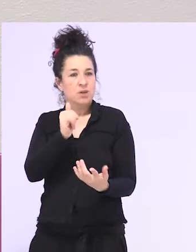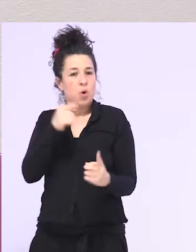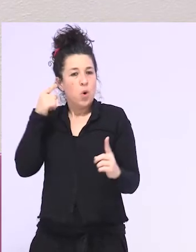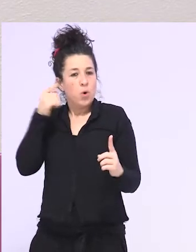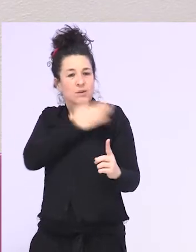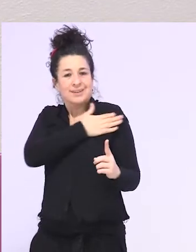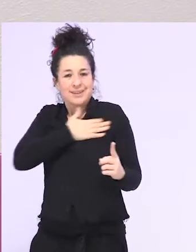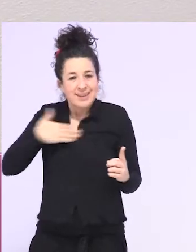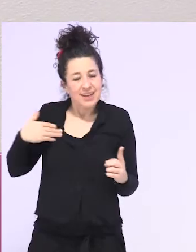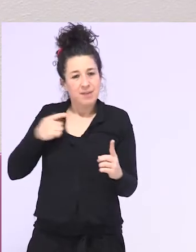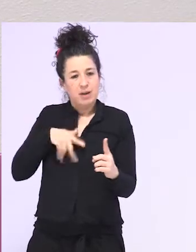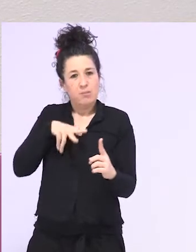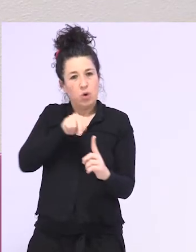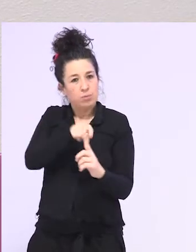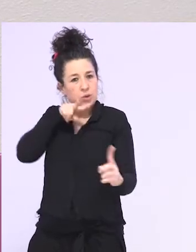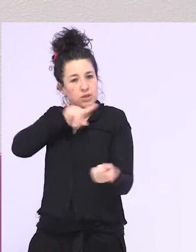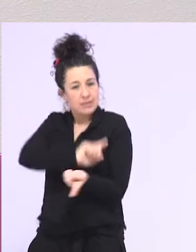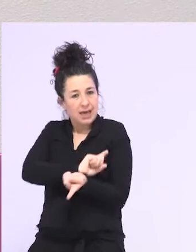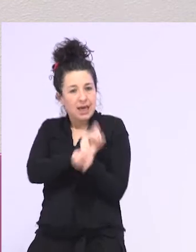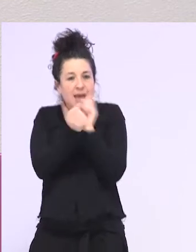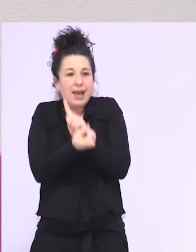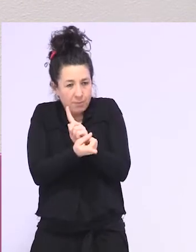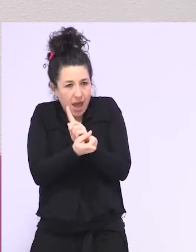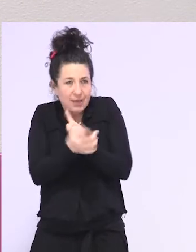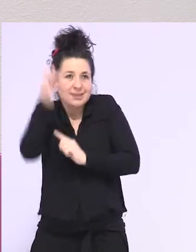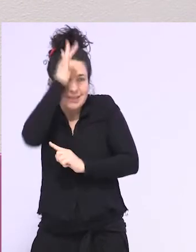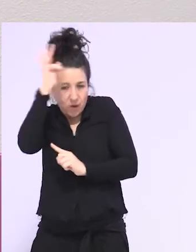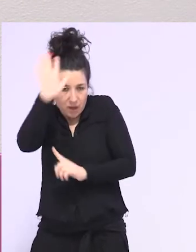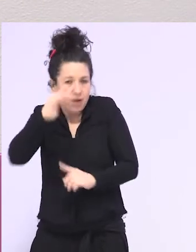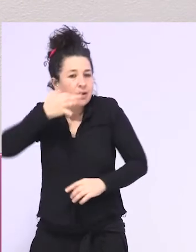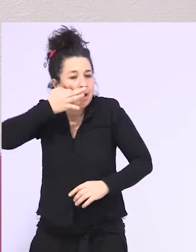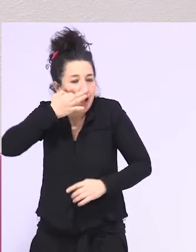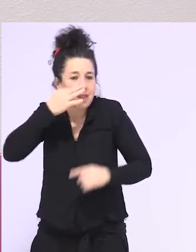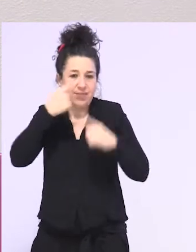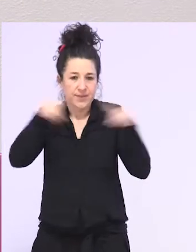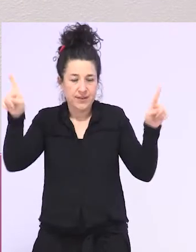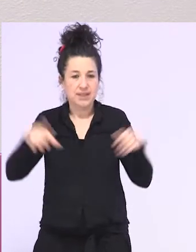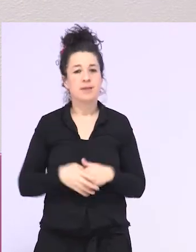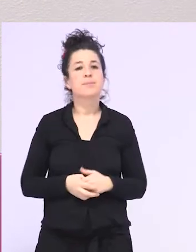ulerkera hori edo aldatzeko. Nahiz eta gero praktikan oraindik oso urruti gauden, ez?